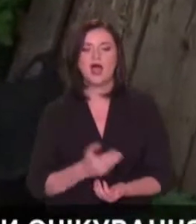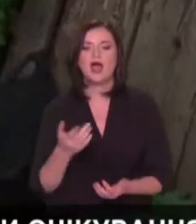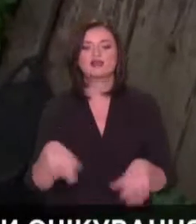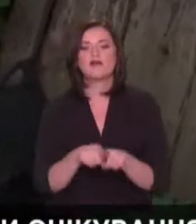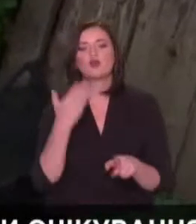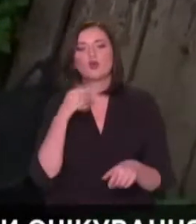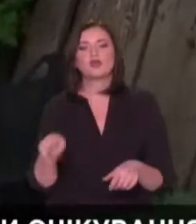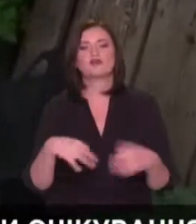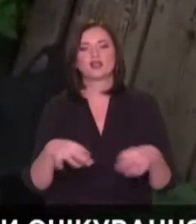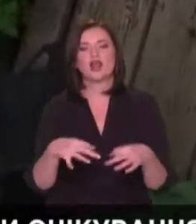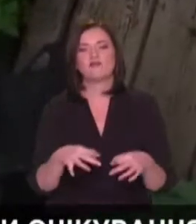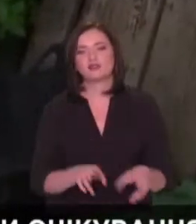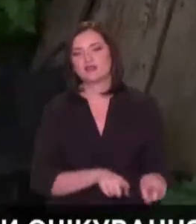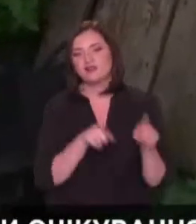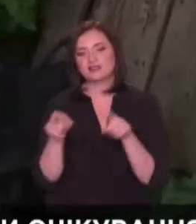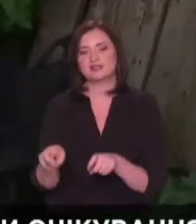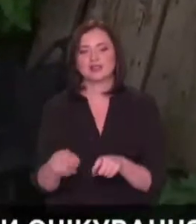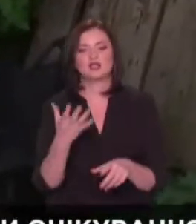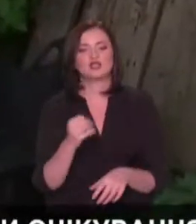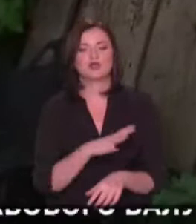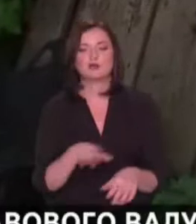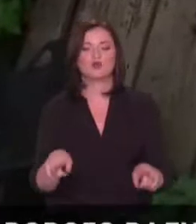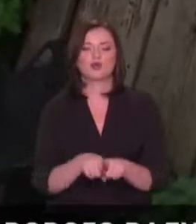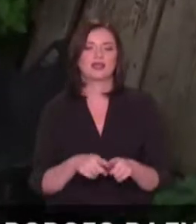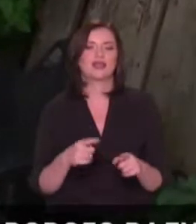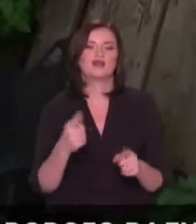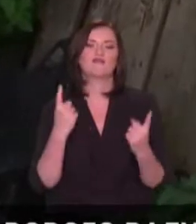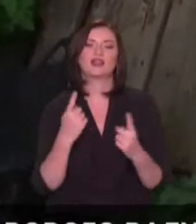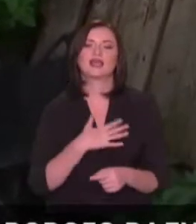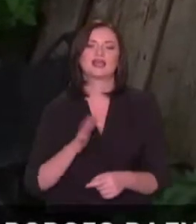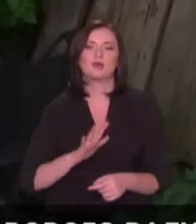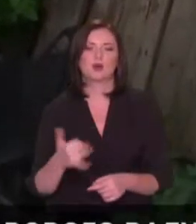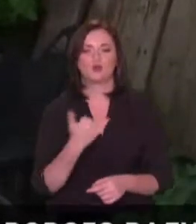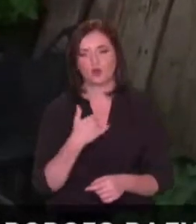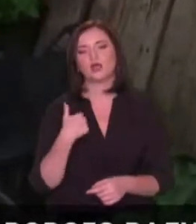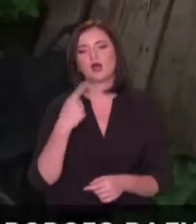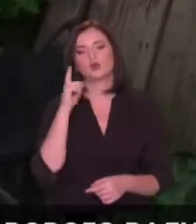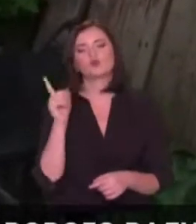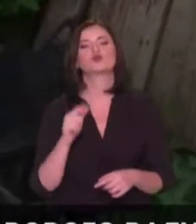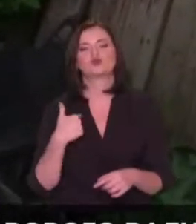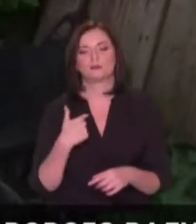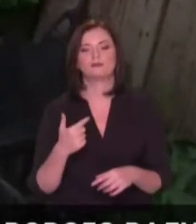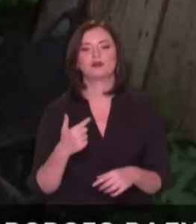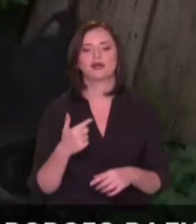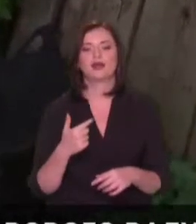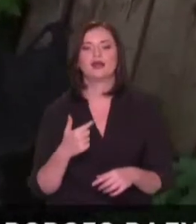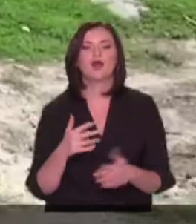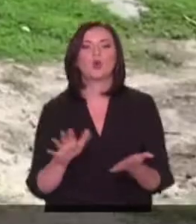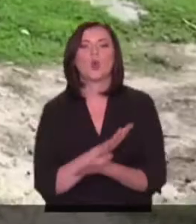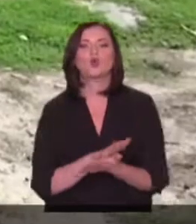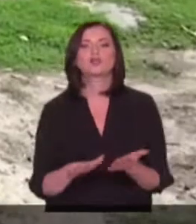автівки заскакують, ще не було таких великих неприємностей у нас. Я думаю, що ми розрахуємося цією ж самою козою.